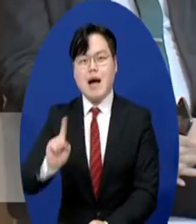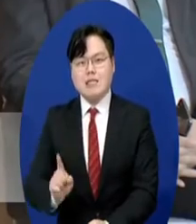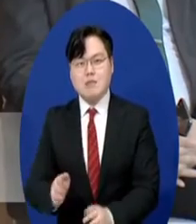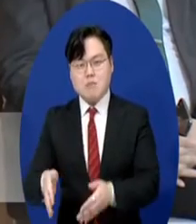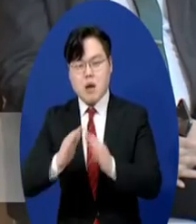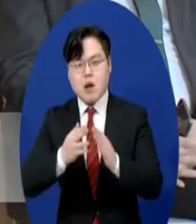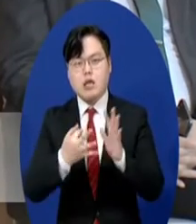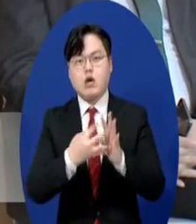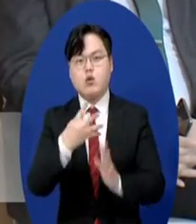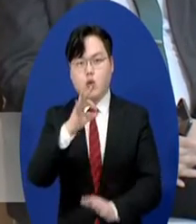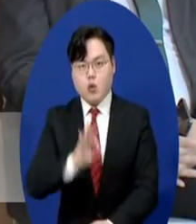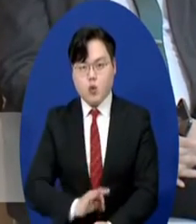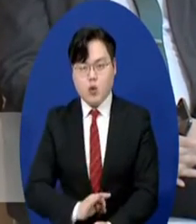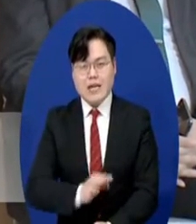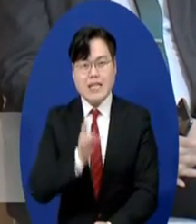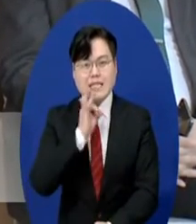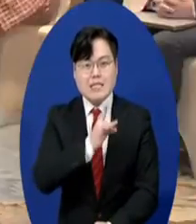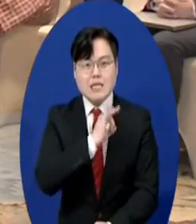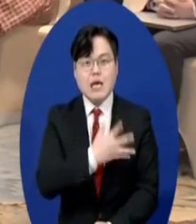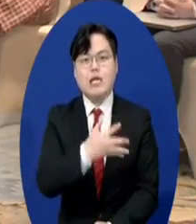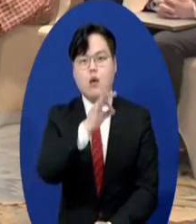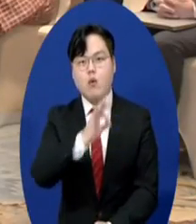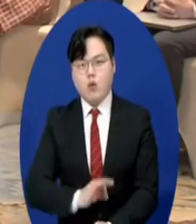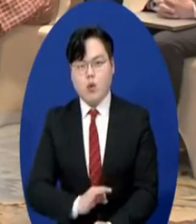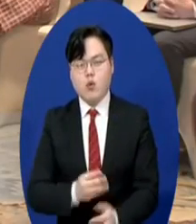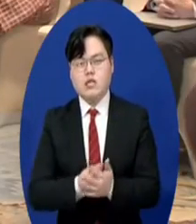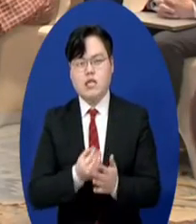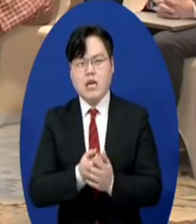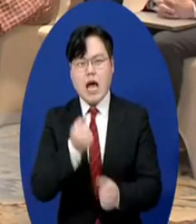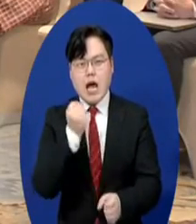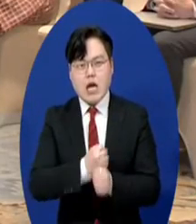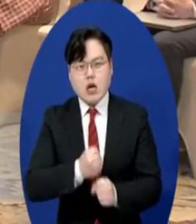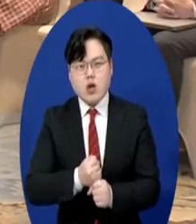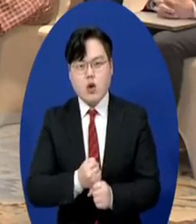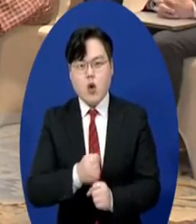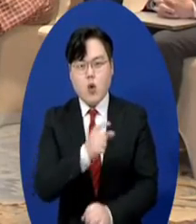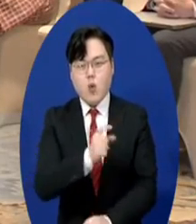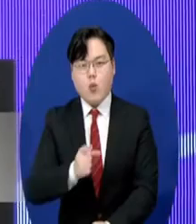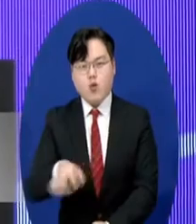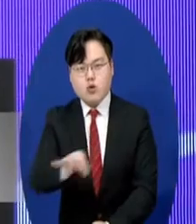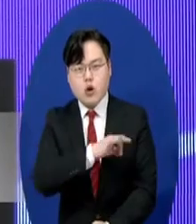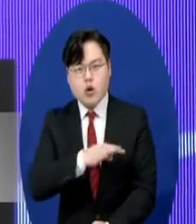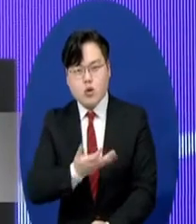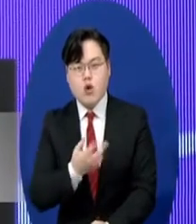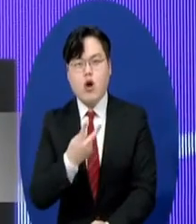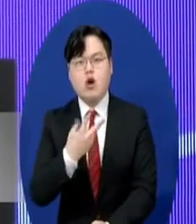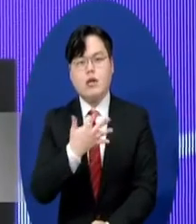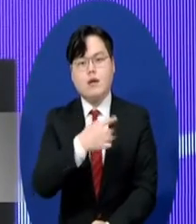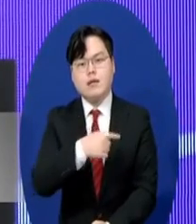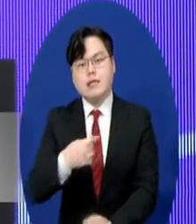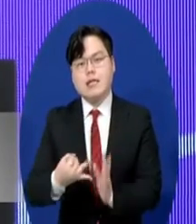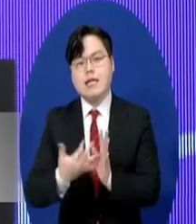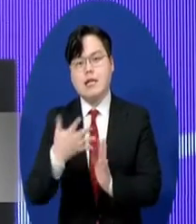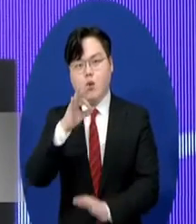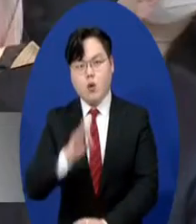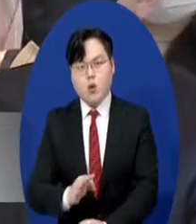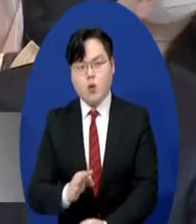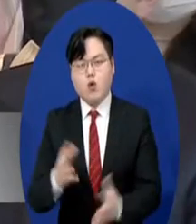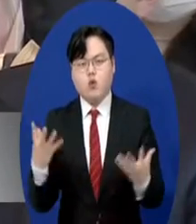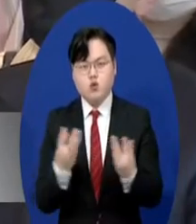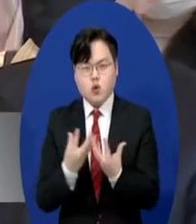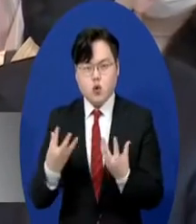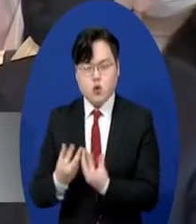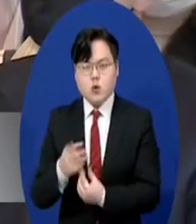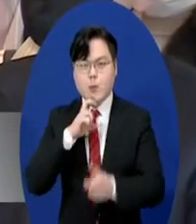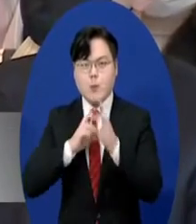84% мөн буурчээ. Ресторануудын орлого 50%, эдгээр байгууллагад ажиллаж байгаа ажиллах хүчний нөөцийн алдагдал 25-75% тус